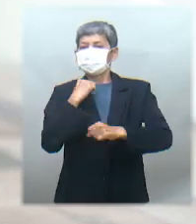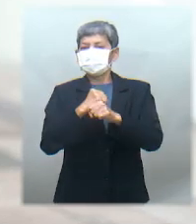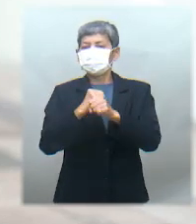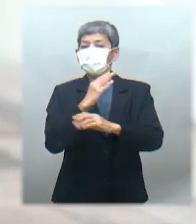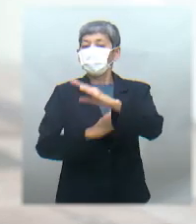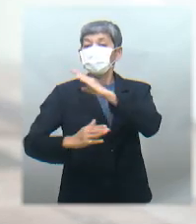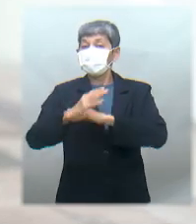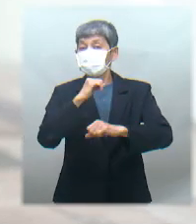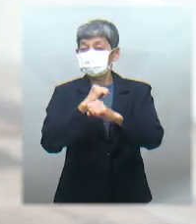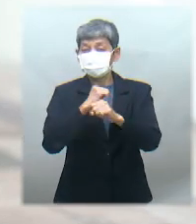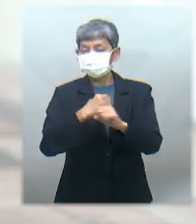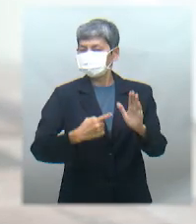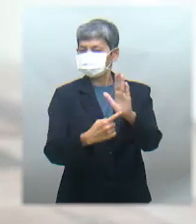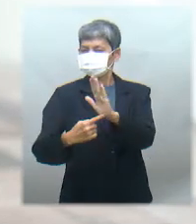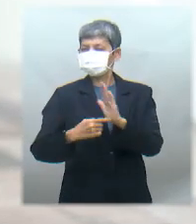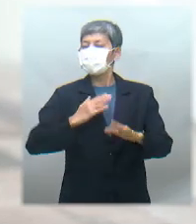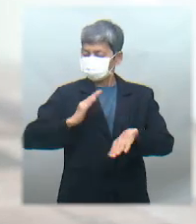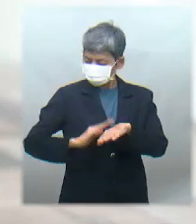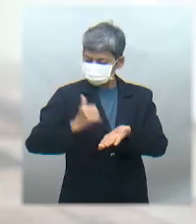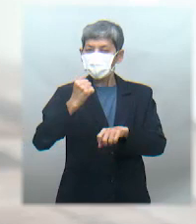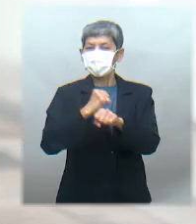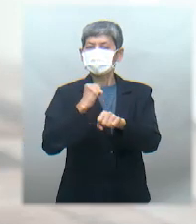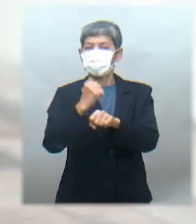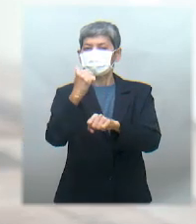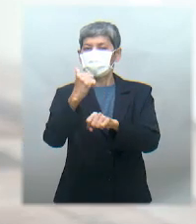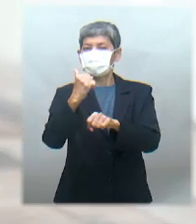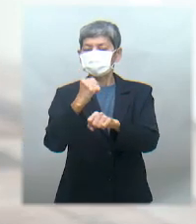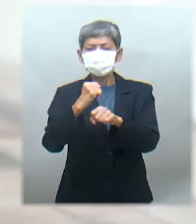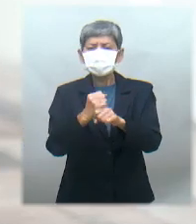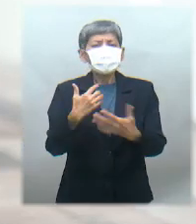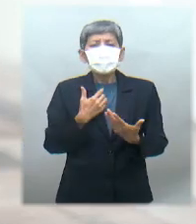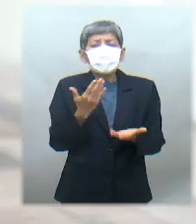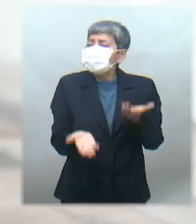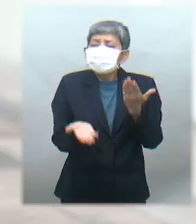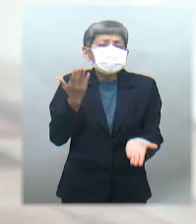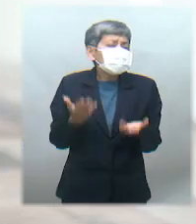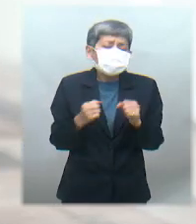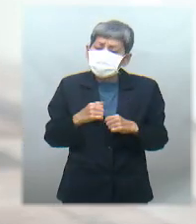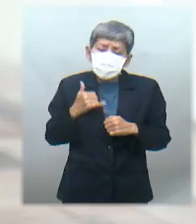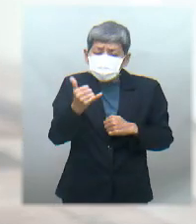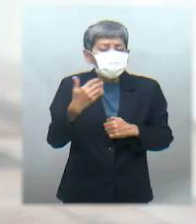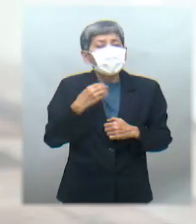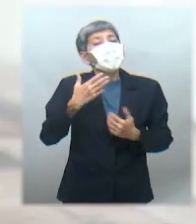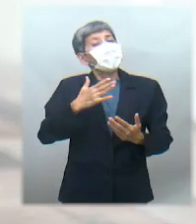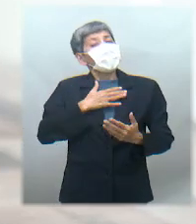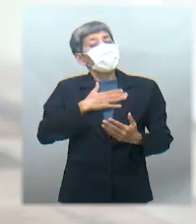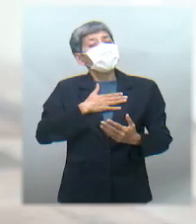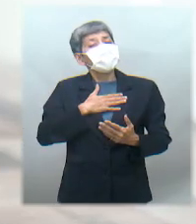ม็นเสักสฎาพและไม่ไดมเพะจำกด เพองฮ Palmเพรขเรา